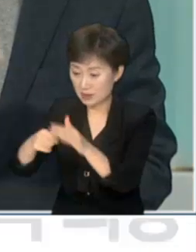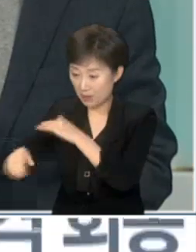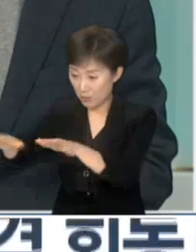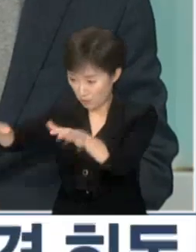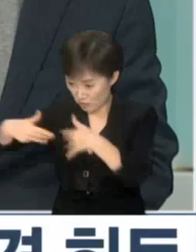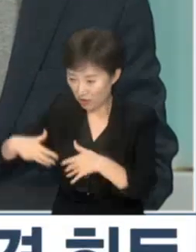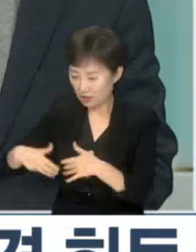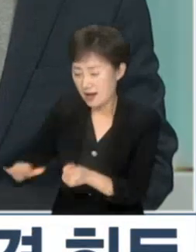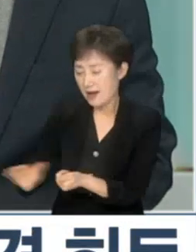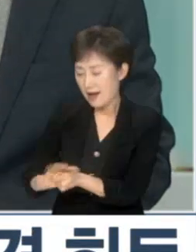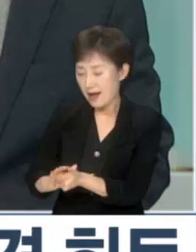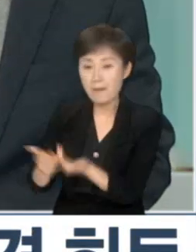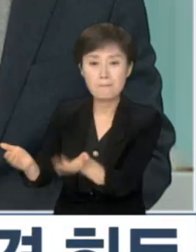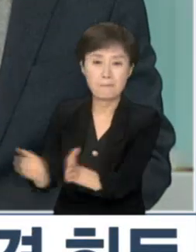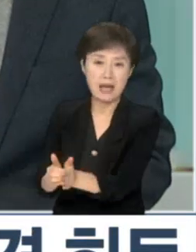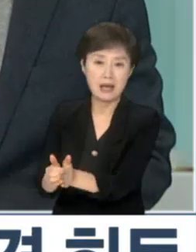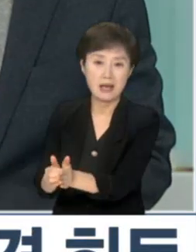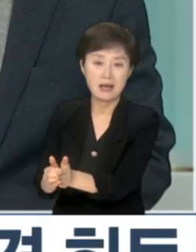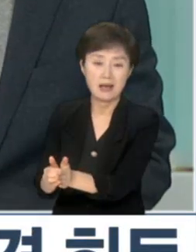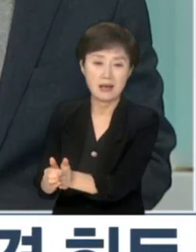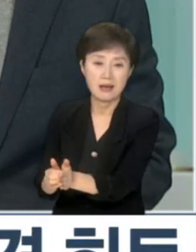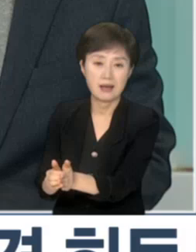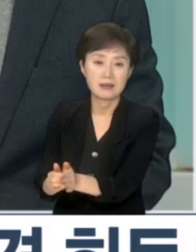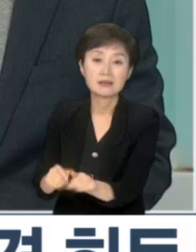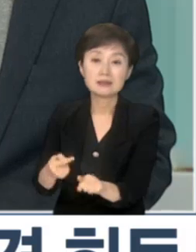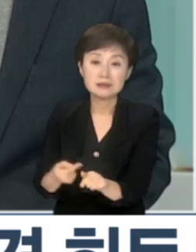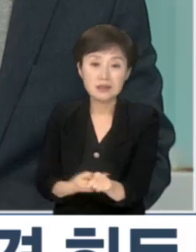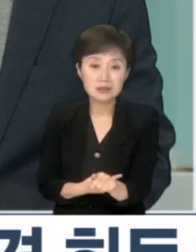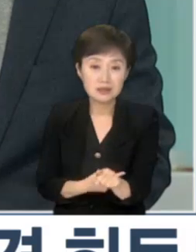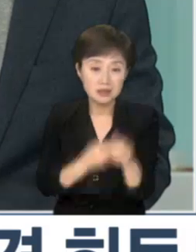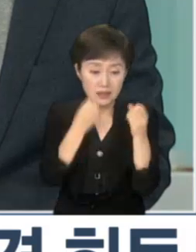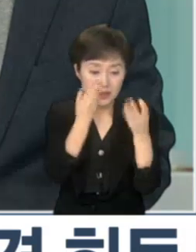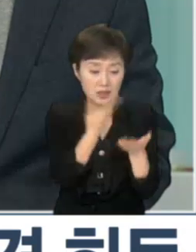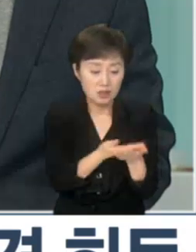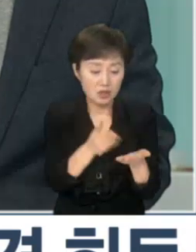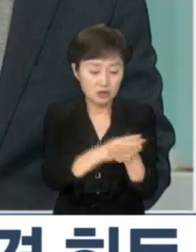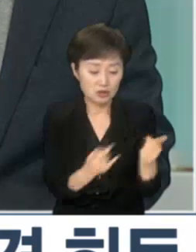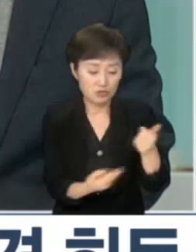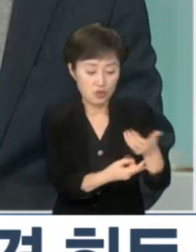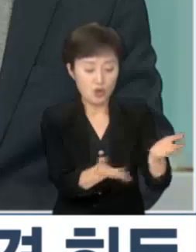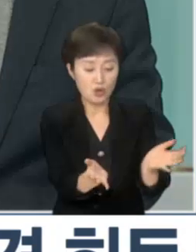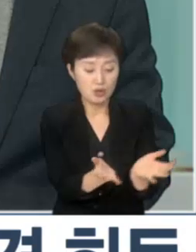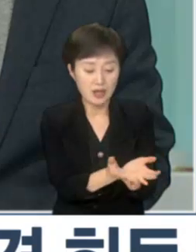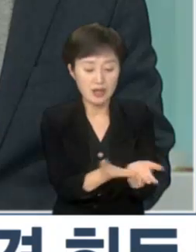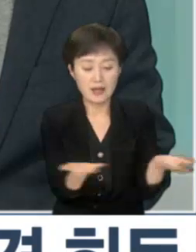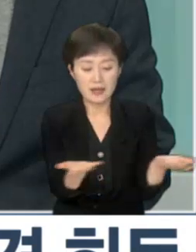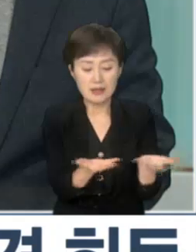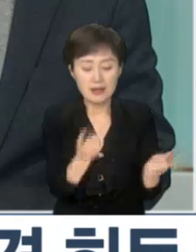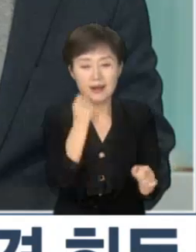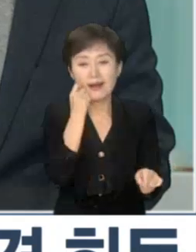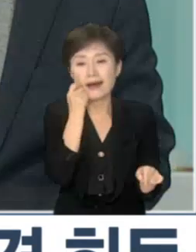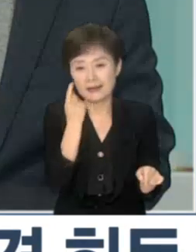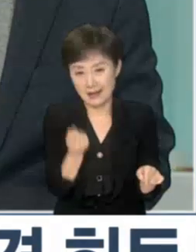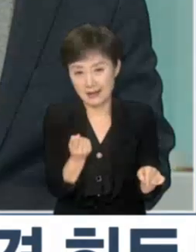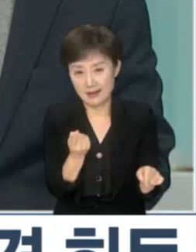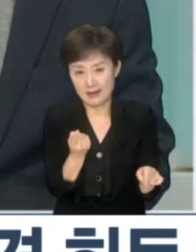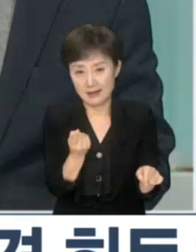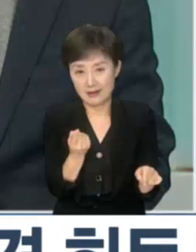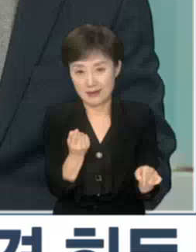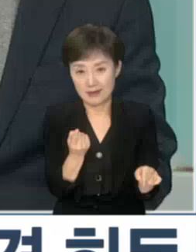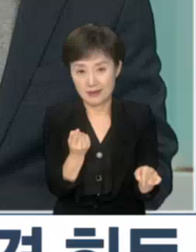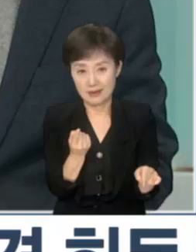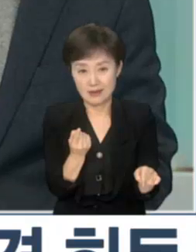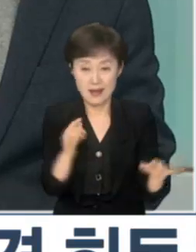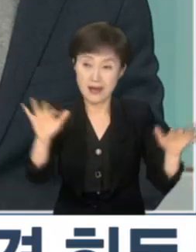오찬도 했잖아요. 그래서 결국은 혁신위는 그 한 달 동안에 그 지난 그 보궐선거 참패 이후에